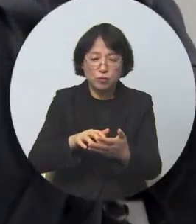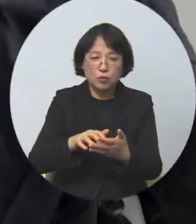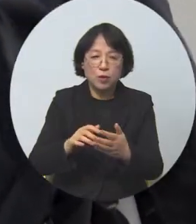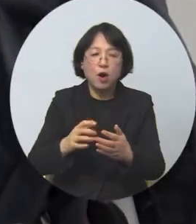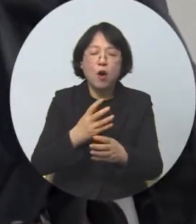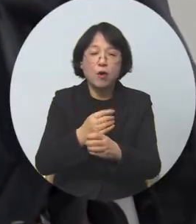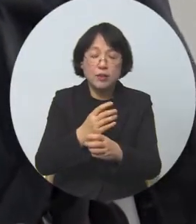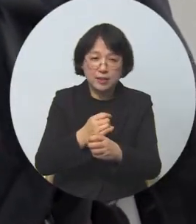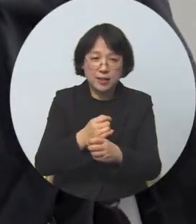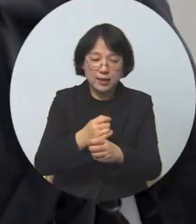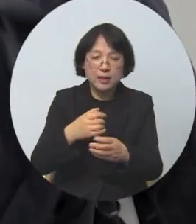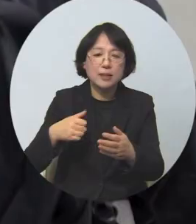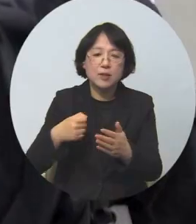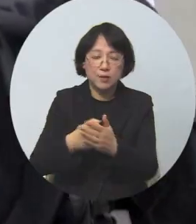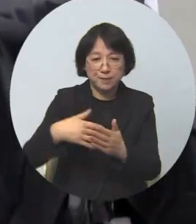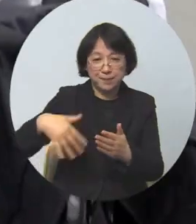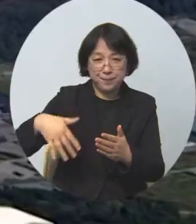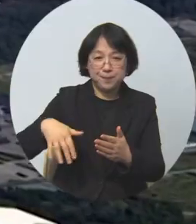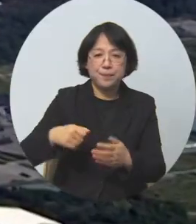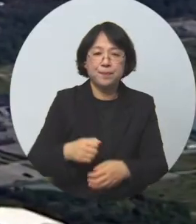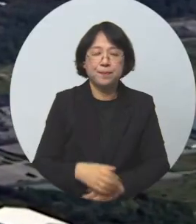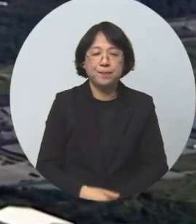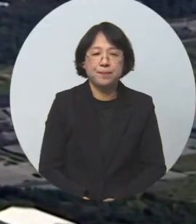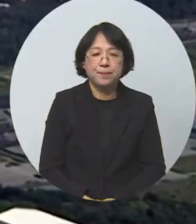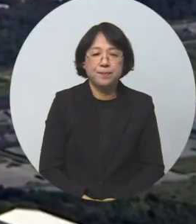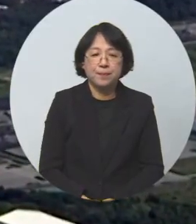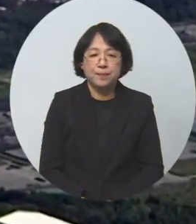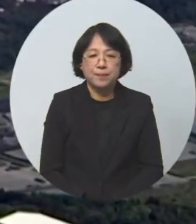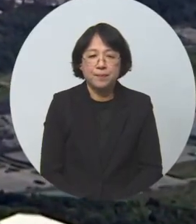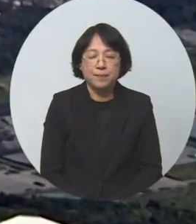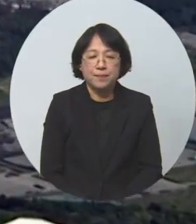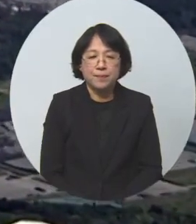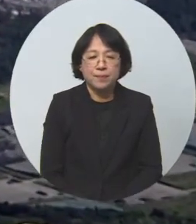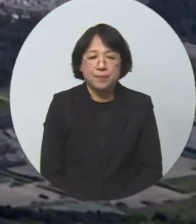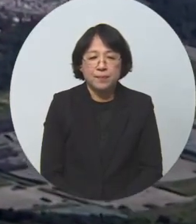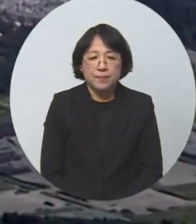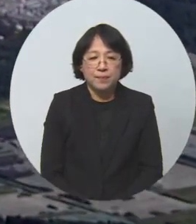아직 정해지지 않았습니다 KTV 최다 있니다